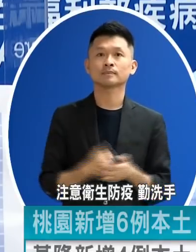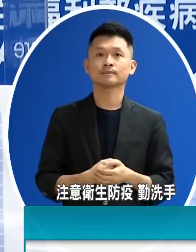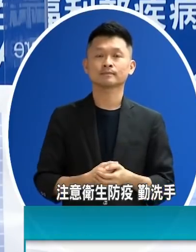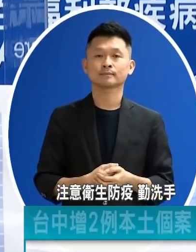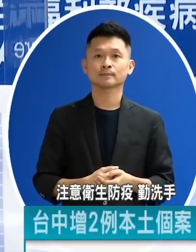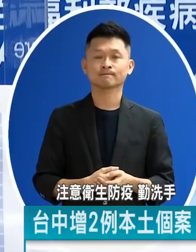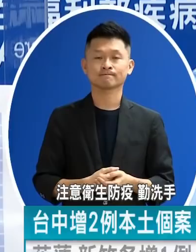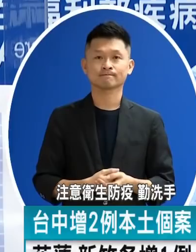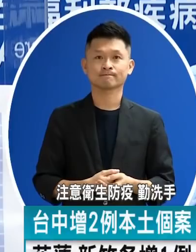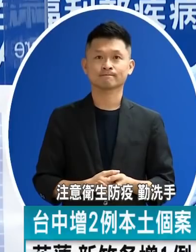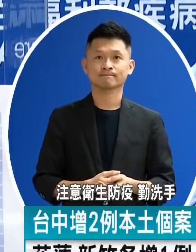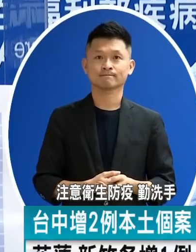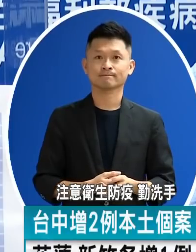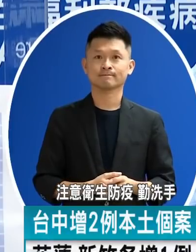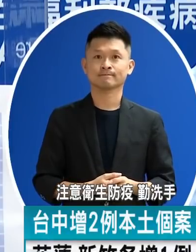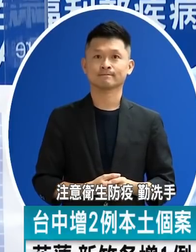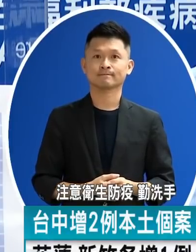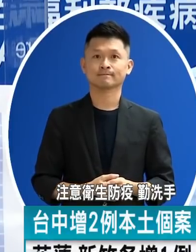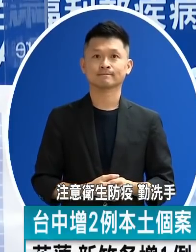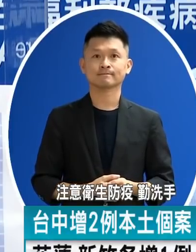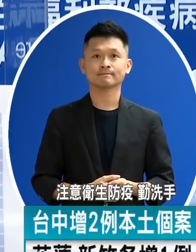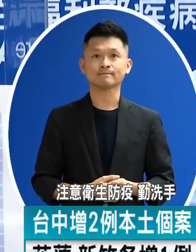楚把它排除。